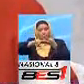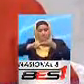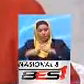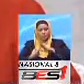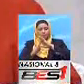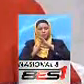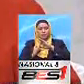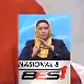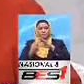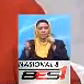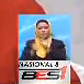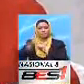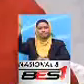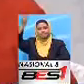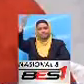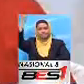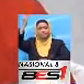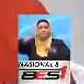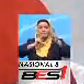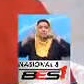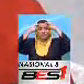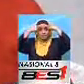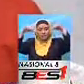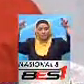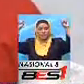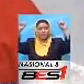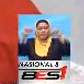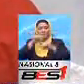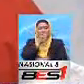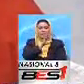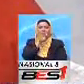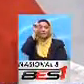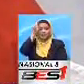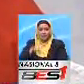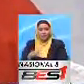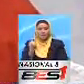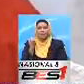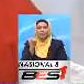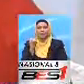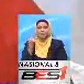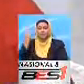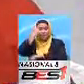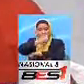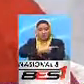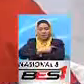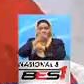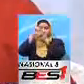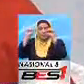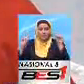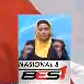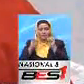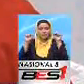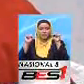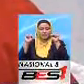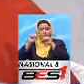dengan taklimat Presiden pada 29 November hari Selasa